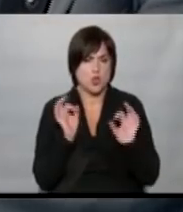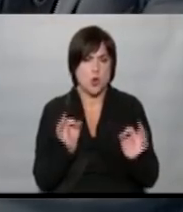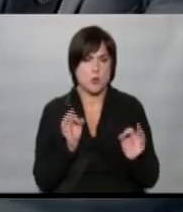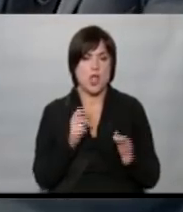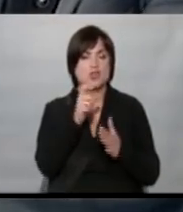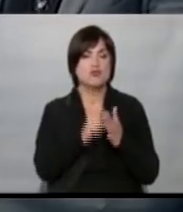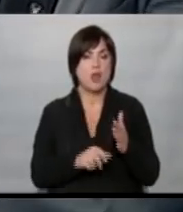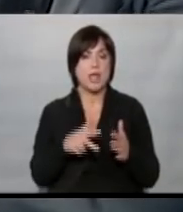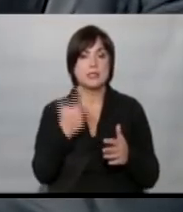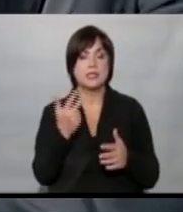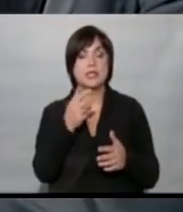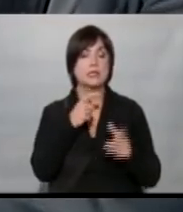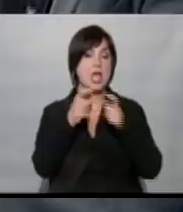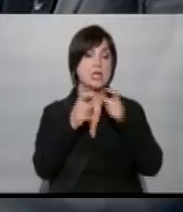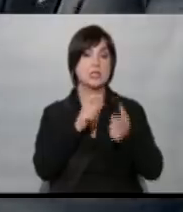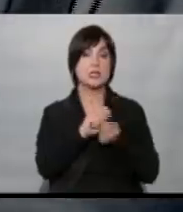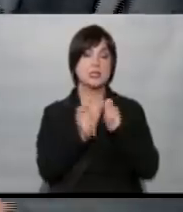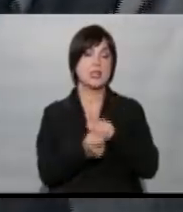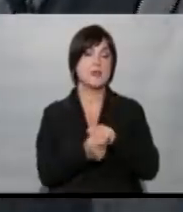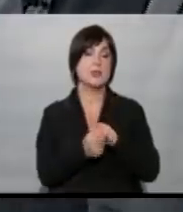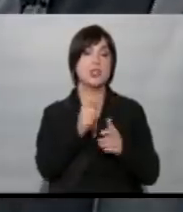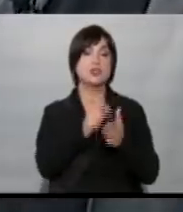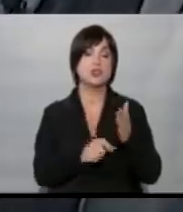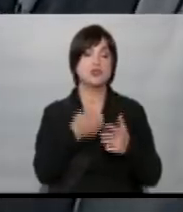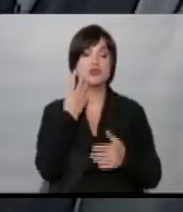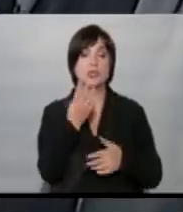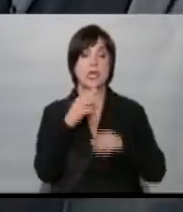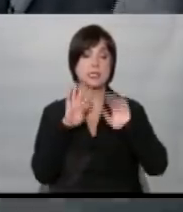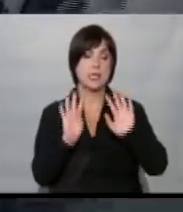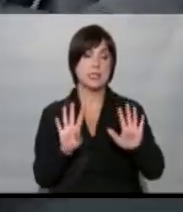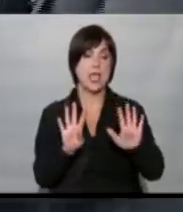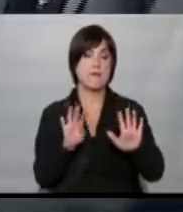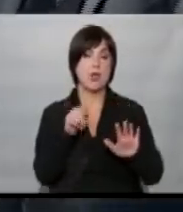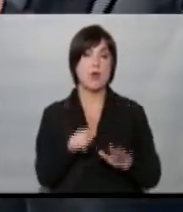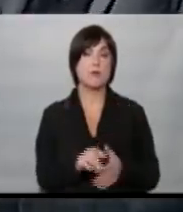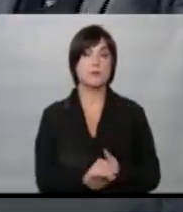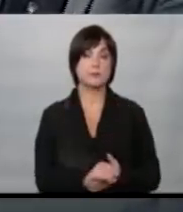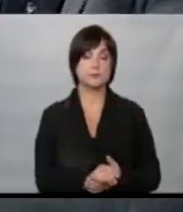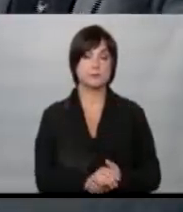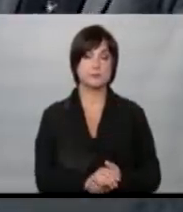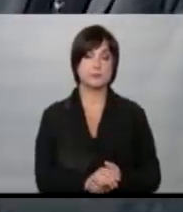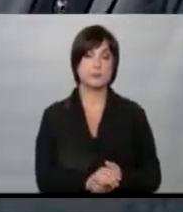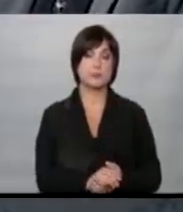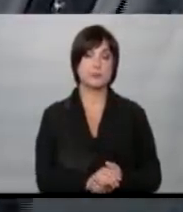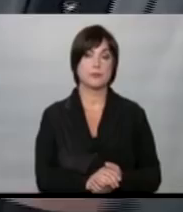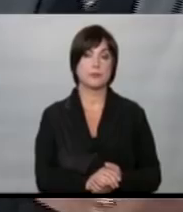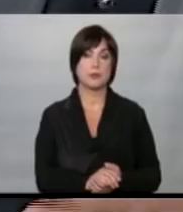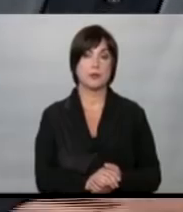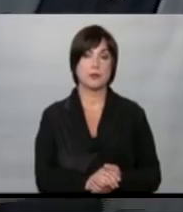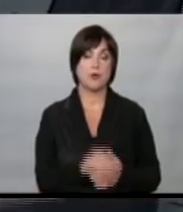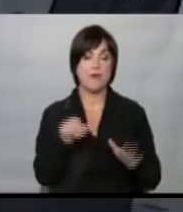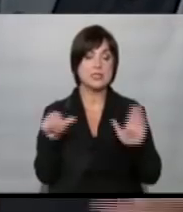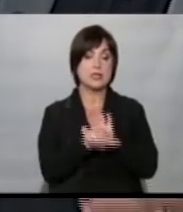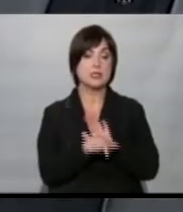да се разговара и да се менува член 49. Тоа е скриено од македонскиот од